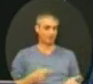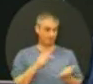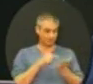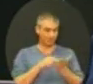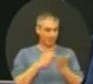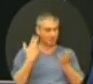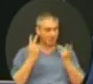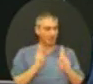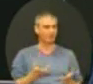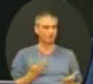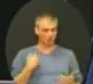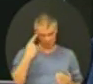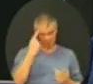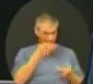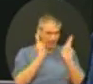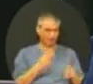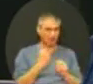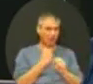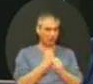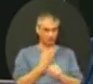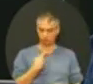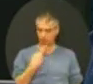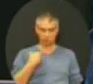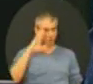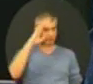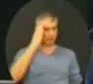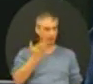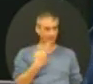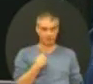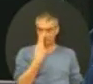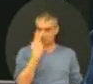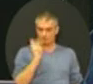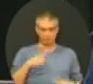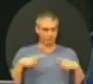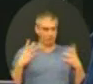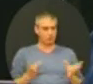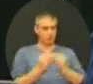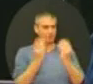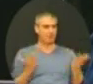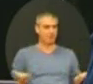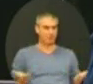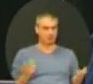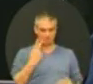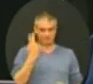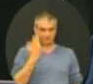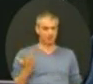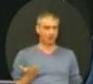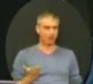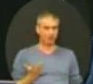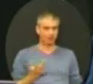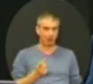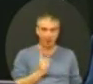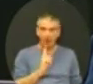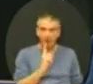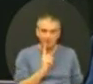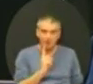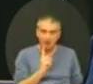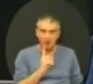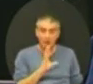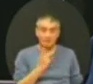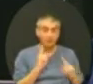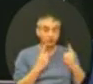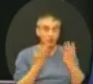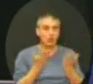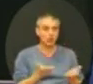זה אפשרי. אני יודע שזה אפשרי. שנינו מחיפה. אנחנו רואים שאנחנו יכולים לחיות ביחד, בוודאי. אבל מה